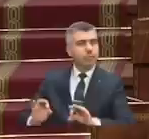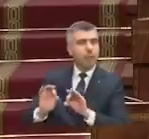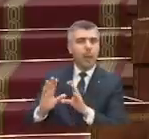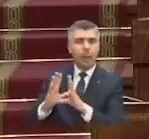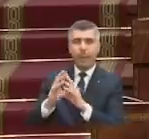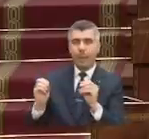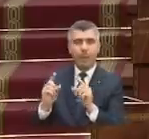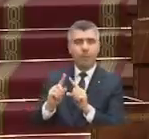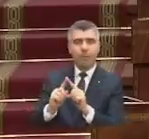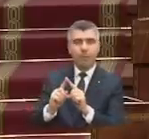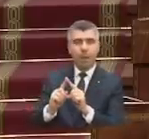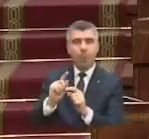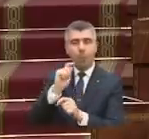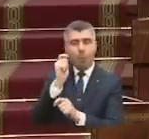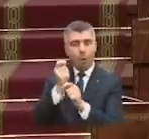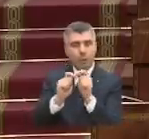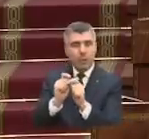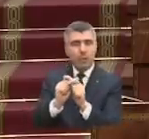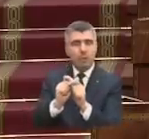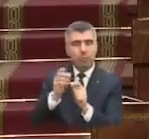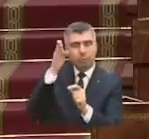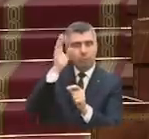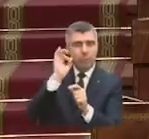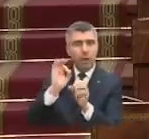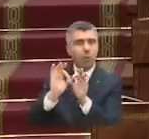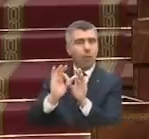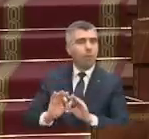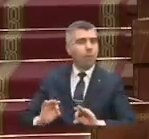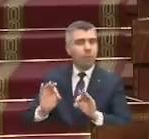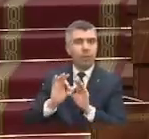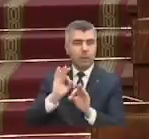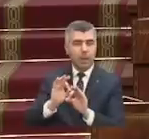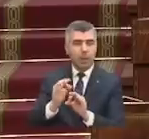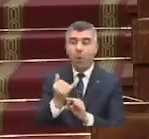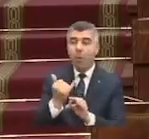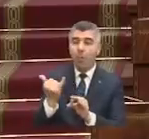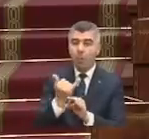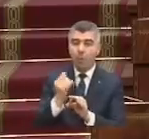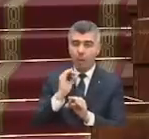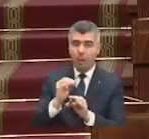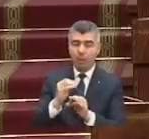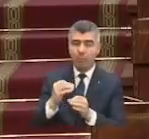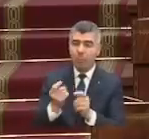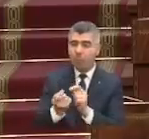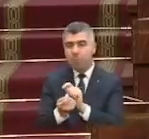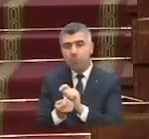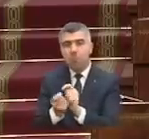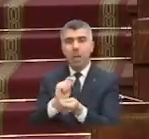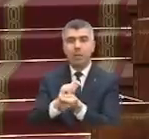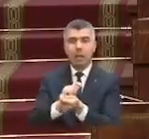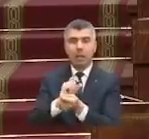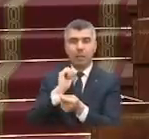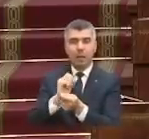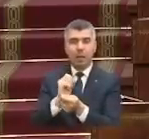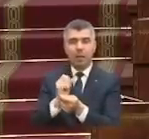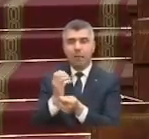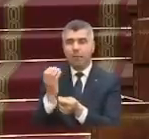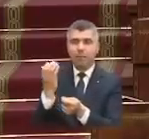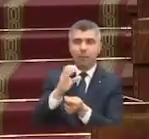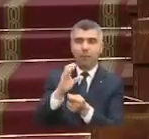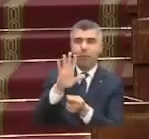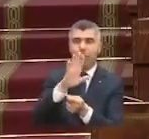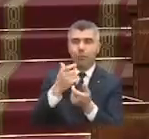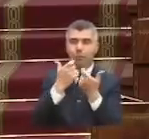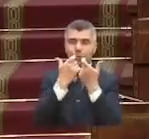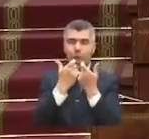اوطر عليا لتحقيق هذا المطلب لذلك يتمنى ان نغير من صوره النمطيه للجماعات